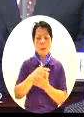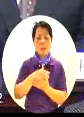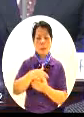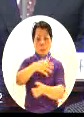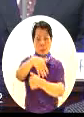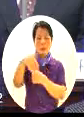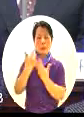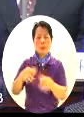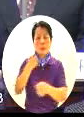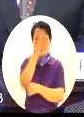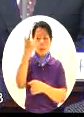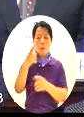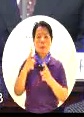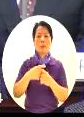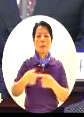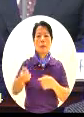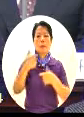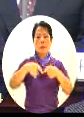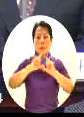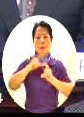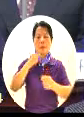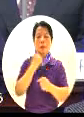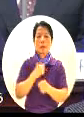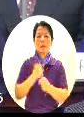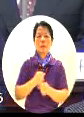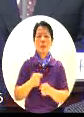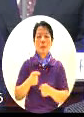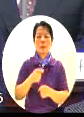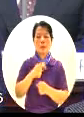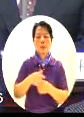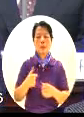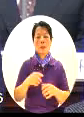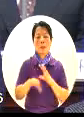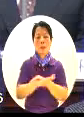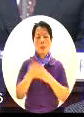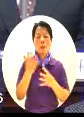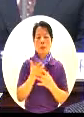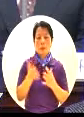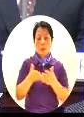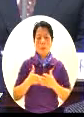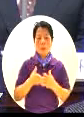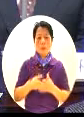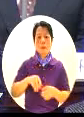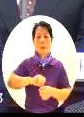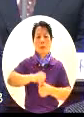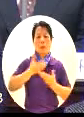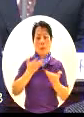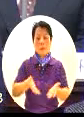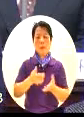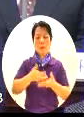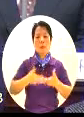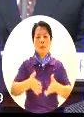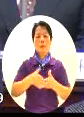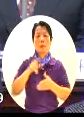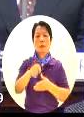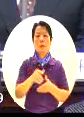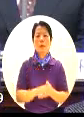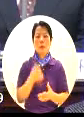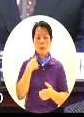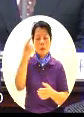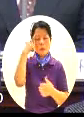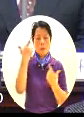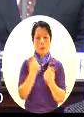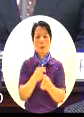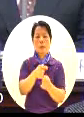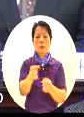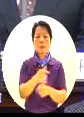高雄，当然就业空间的一个开拓，这是我们的重点啊。我也同意都